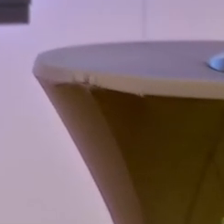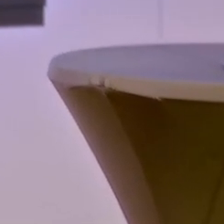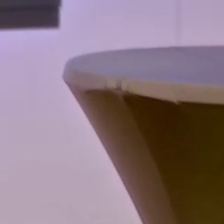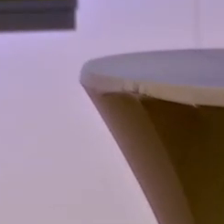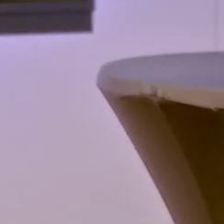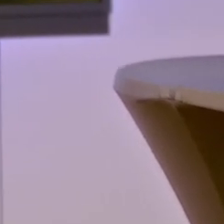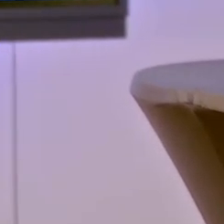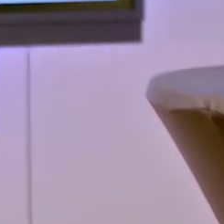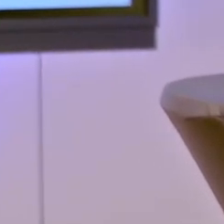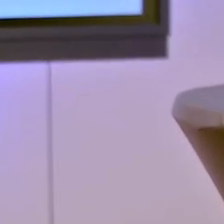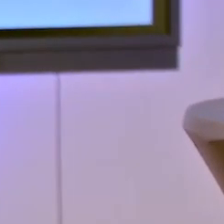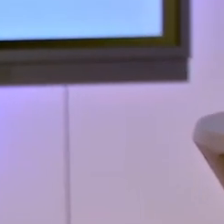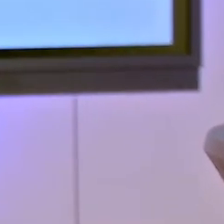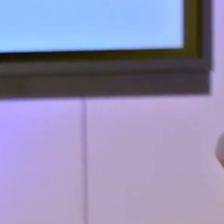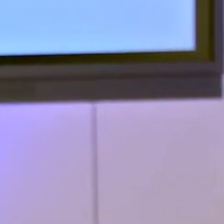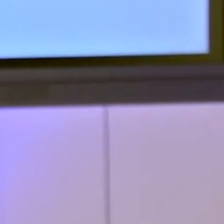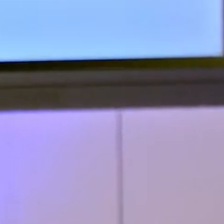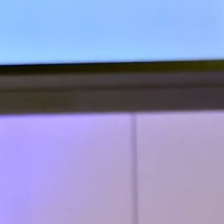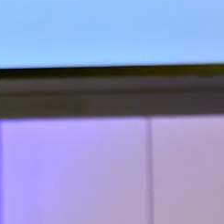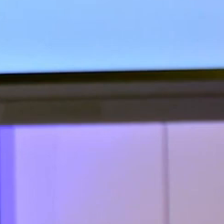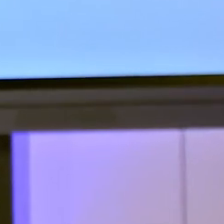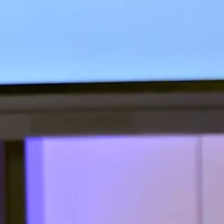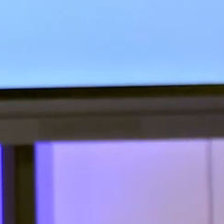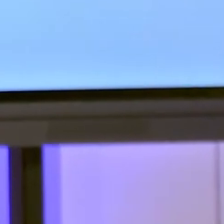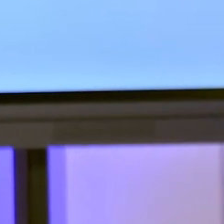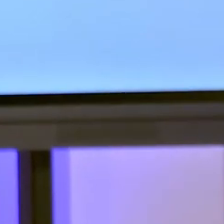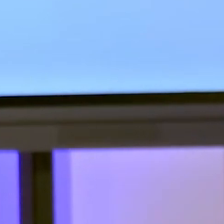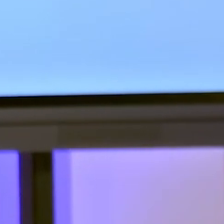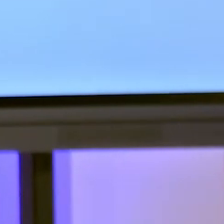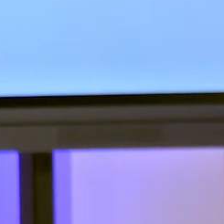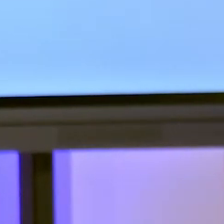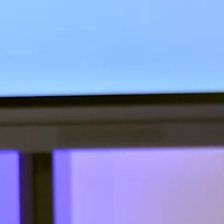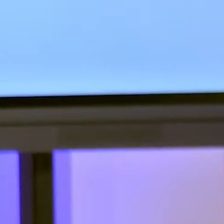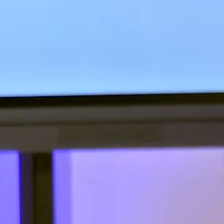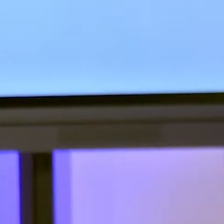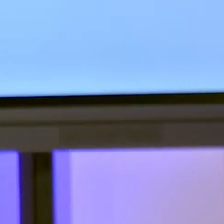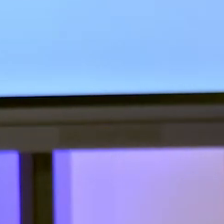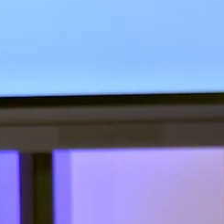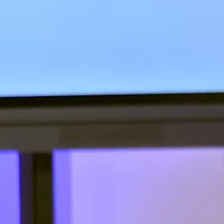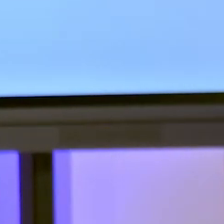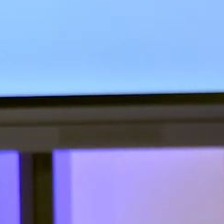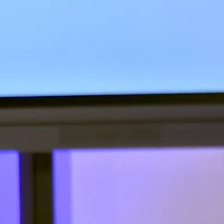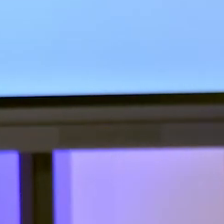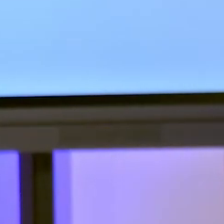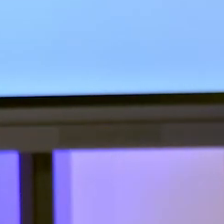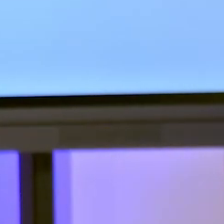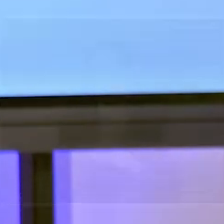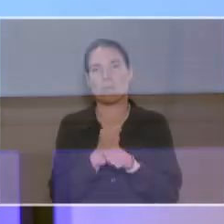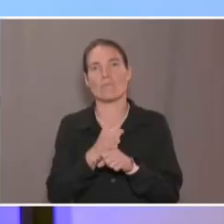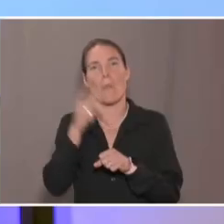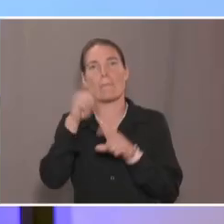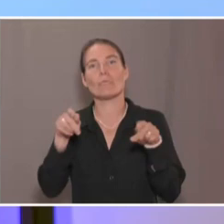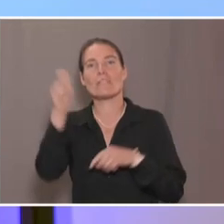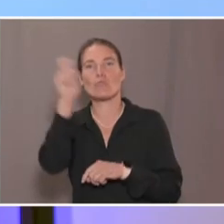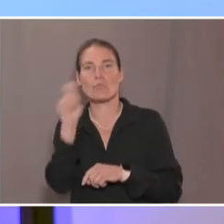Ja, While My Guitar Gently Weeps, komponiert von George Harrison, interpretiert, gespielt von